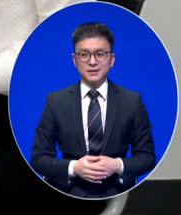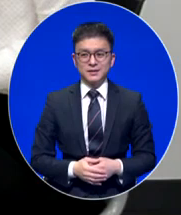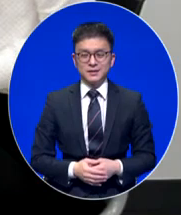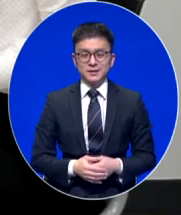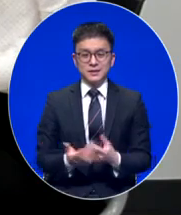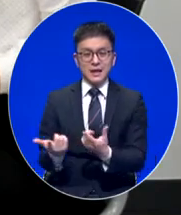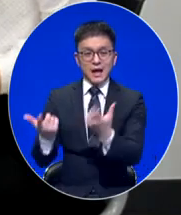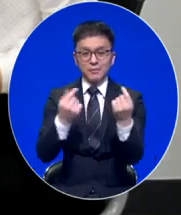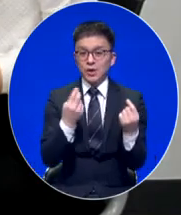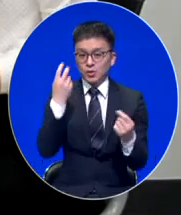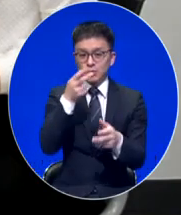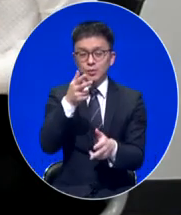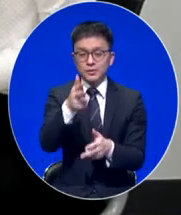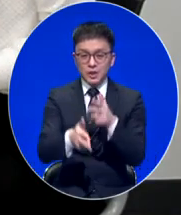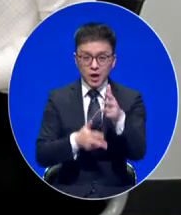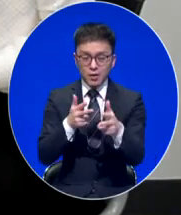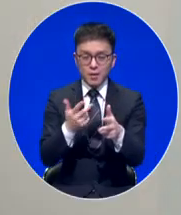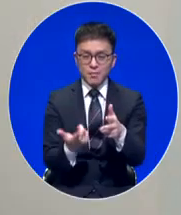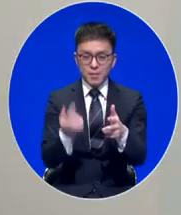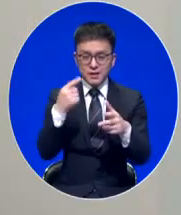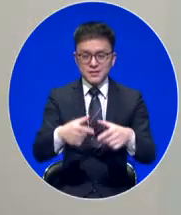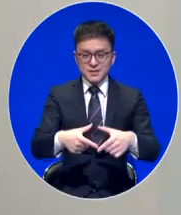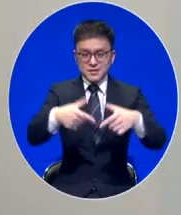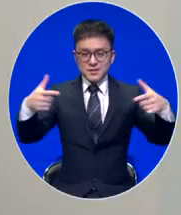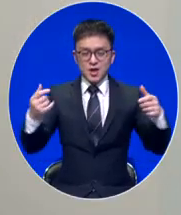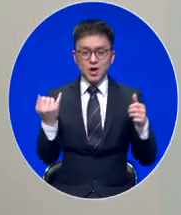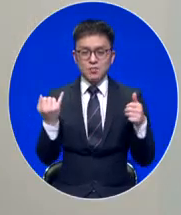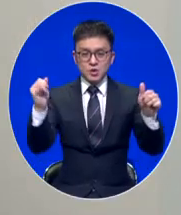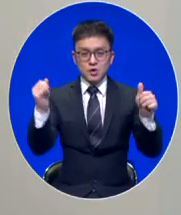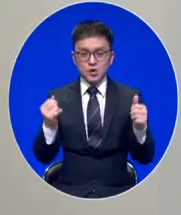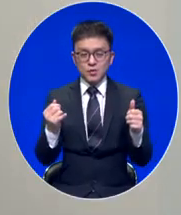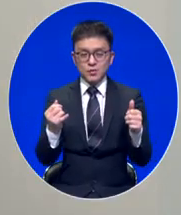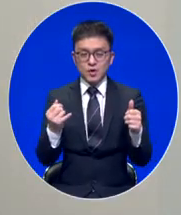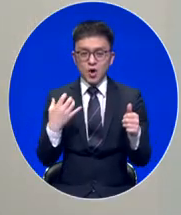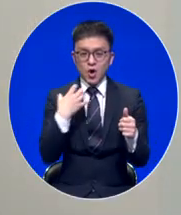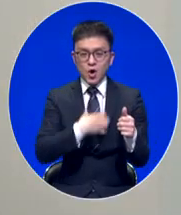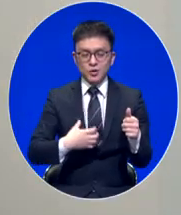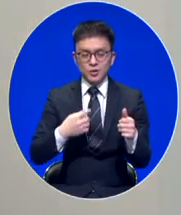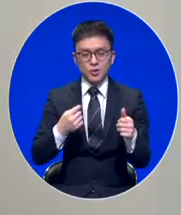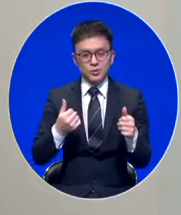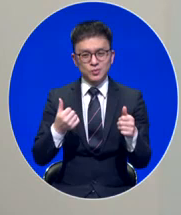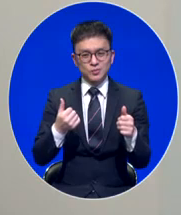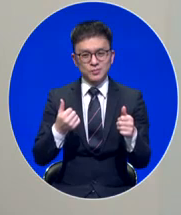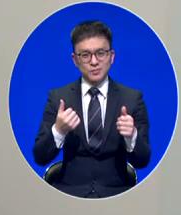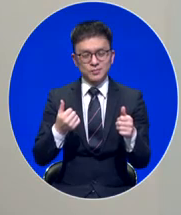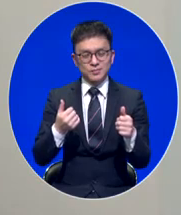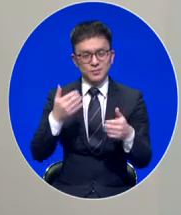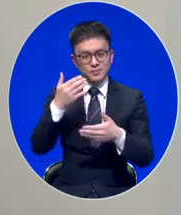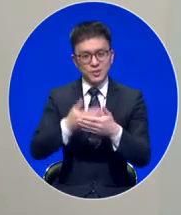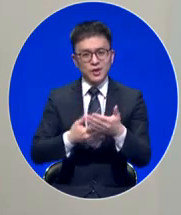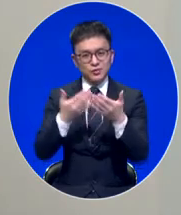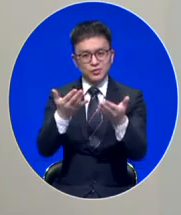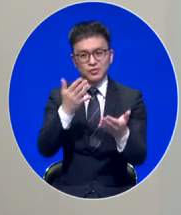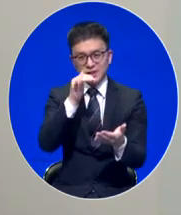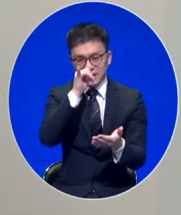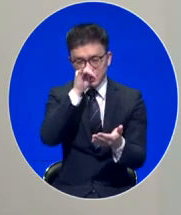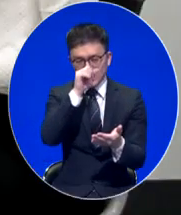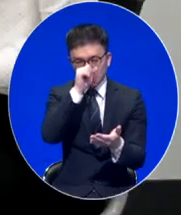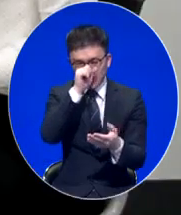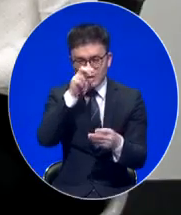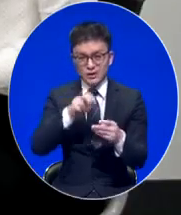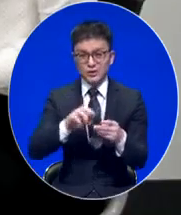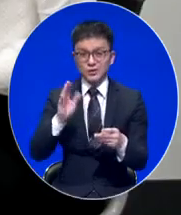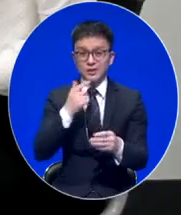돌봄 센터 가 하루빨리 많아져서 우리 맞벌이 부부들의 걱정을 덜어줄 수 있는 그런 센터가 되게 기대하겠습니다